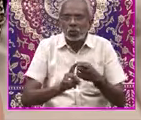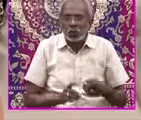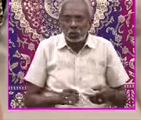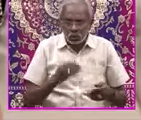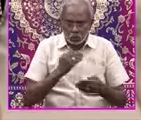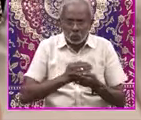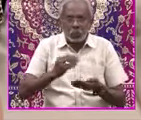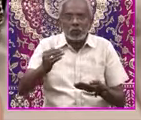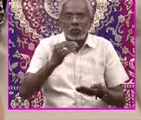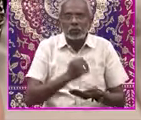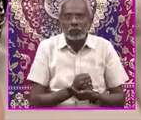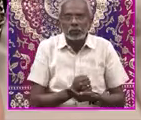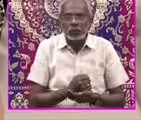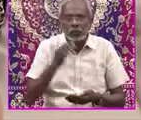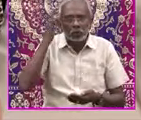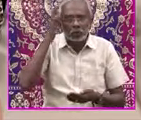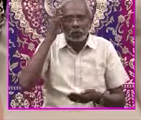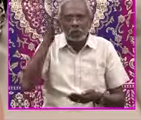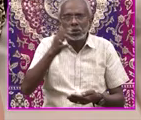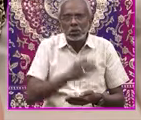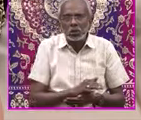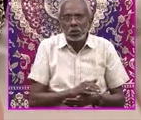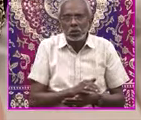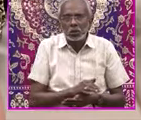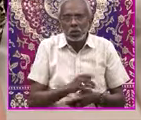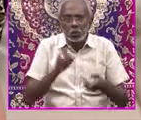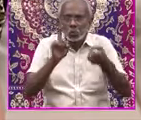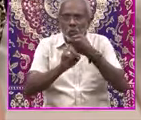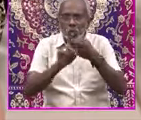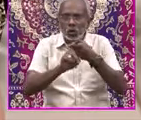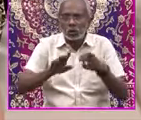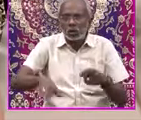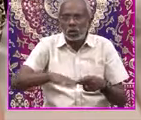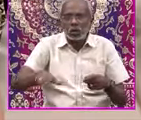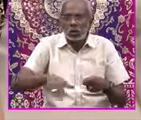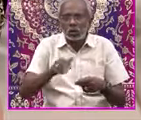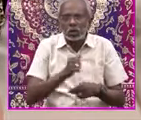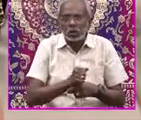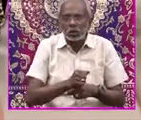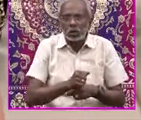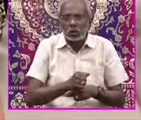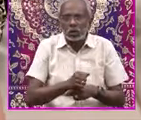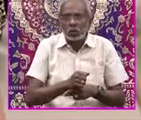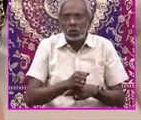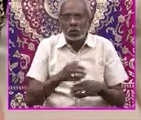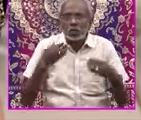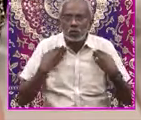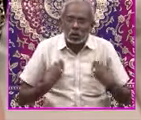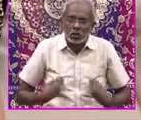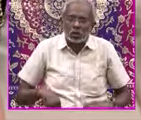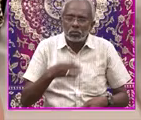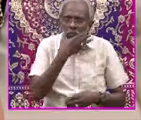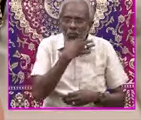விவரங்களையும் சூழல்களையும் மட்டுமன்றி போர்க்களத்தின் நிகழ்ச்சிகளையும் அங்கே ஏற்படக்கூடிய சோகம்